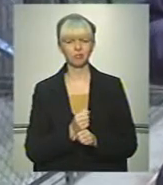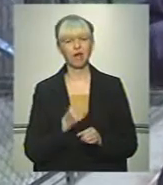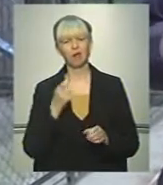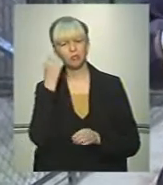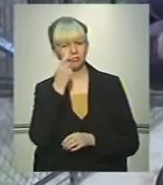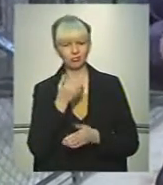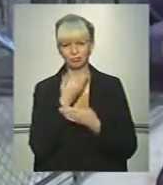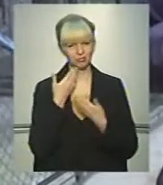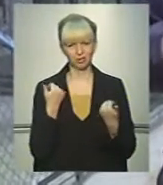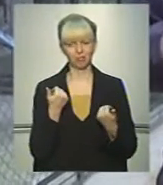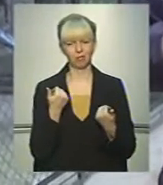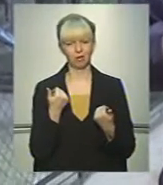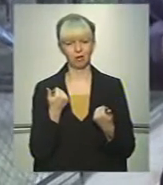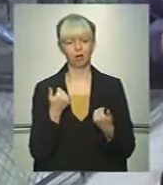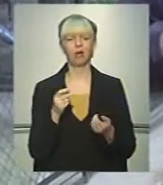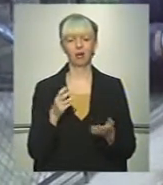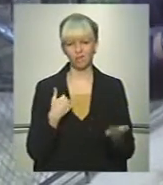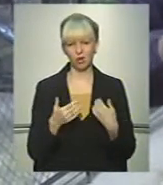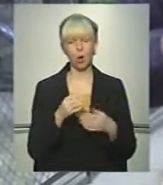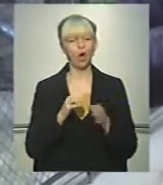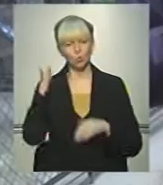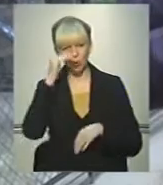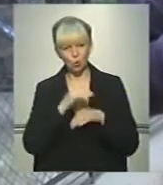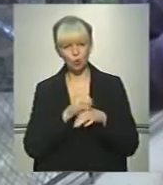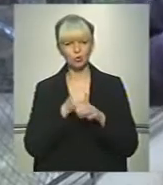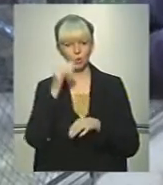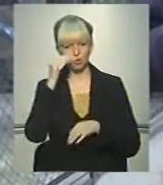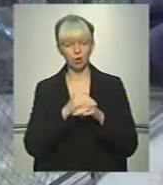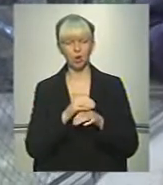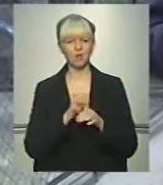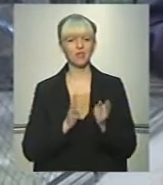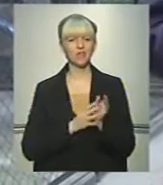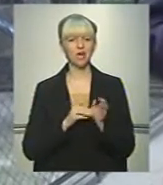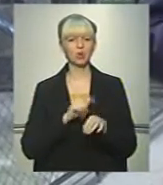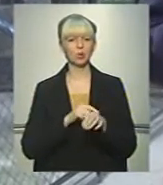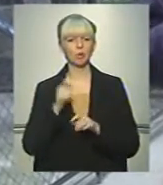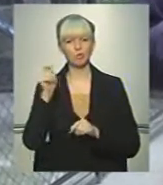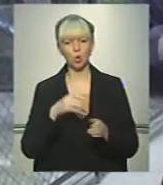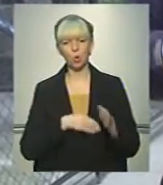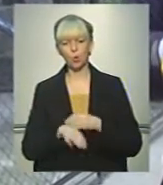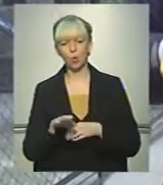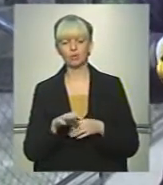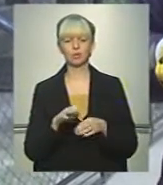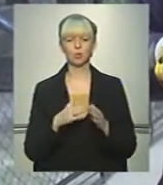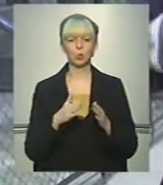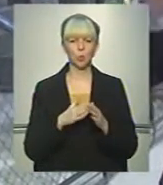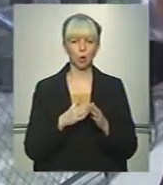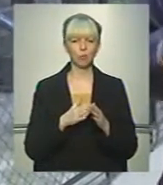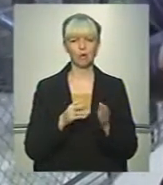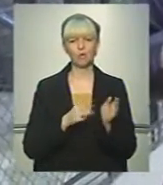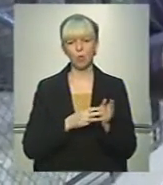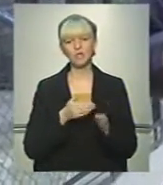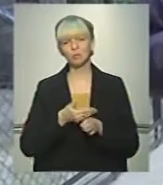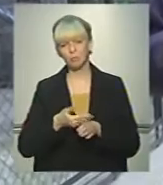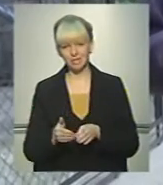пиячили, чи що вони від ночі до ночі. Вони в 9-й годині приїжджають, йдуть додому в 8-й вечора, навіть